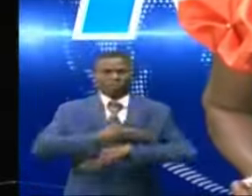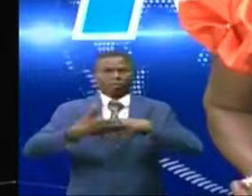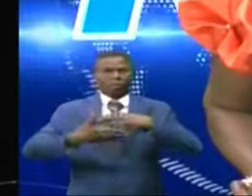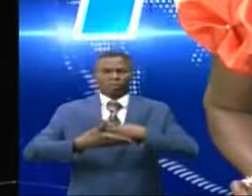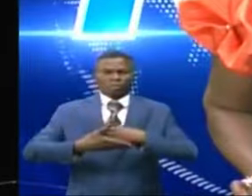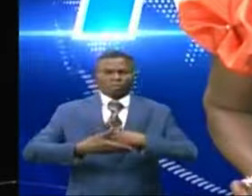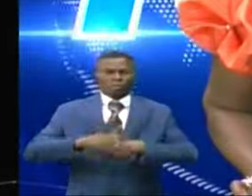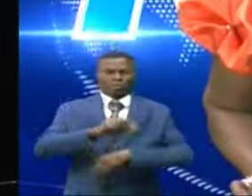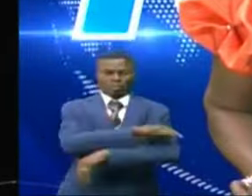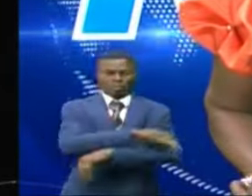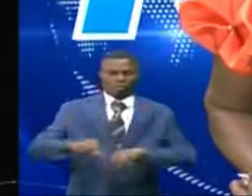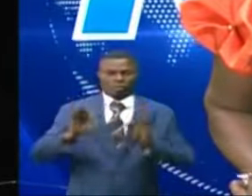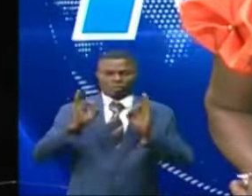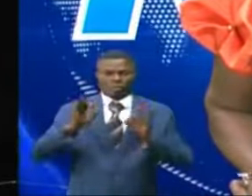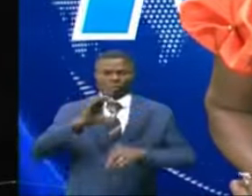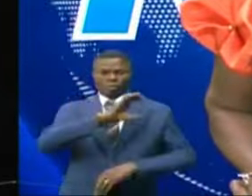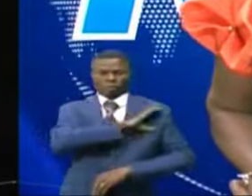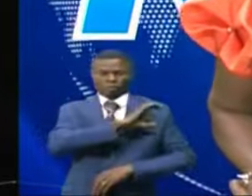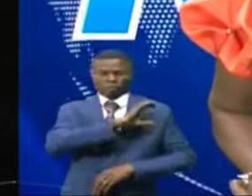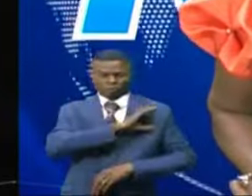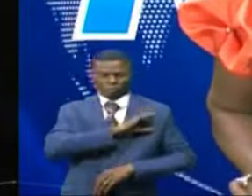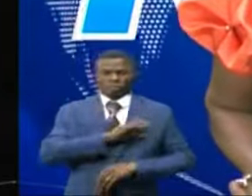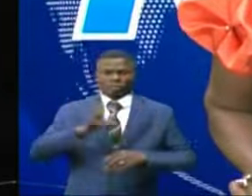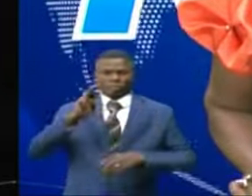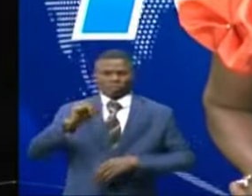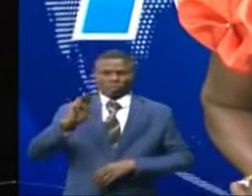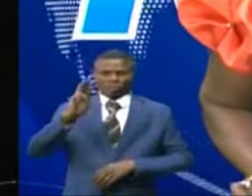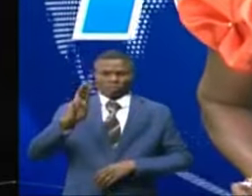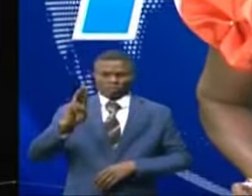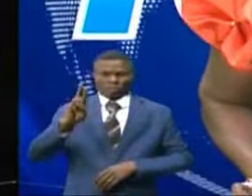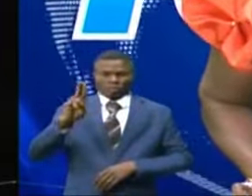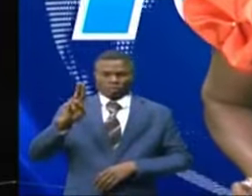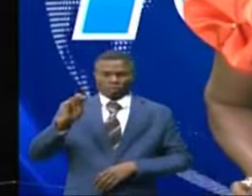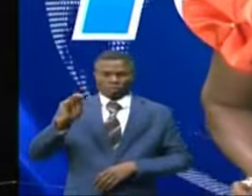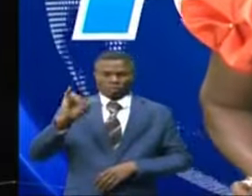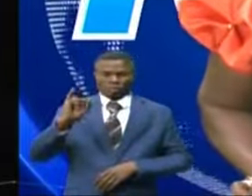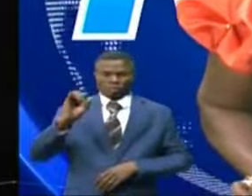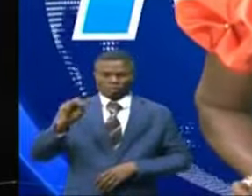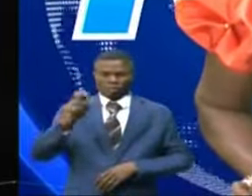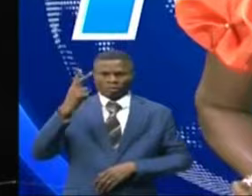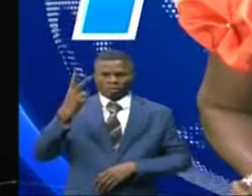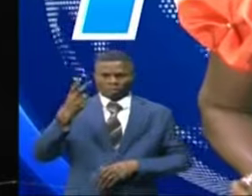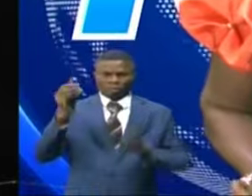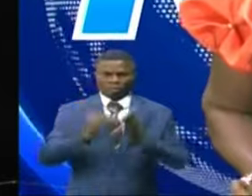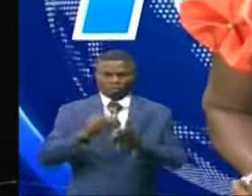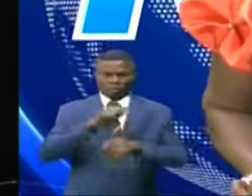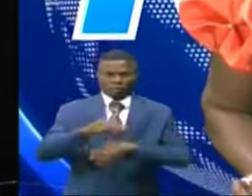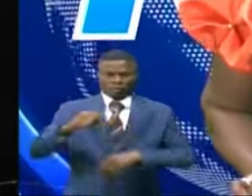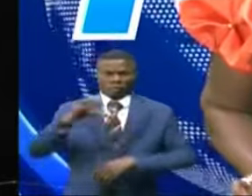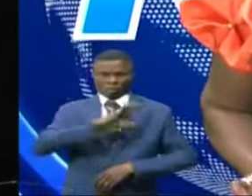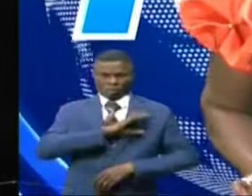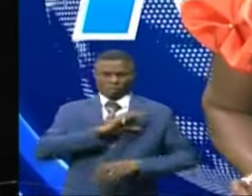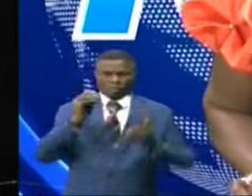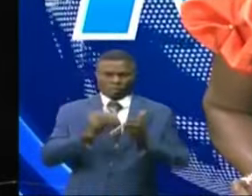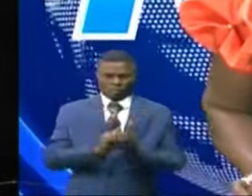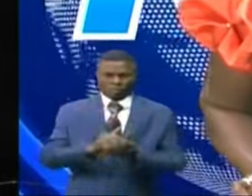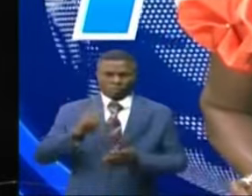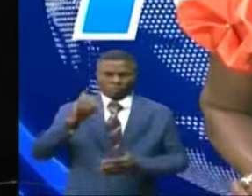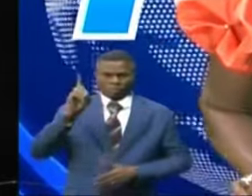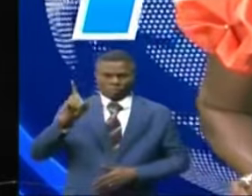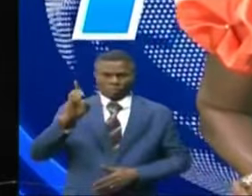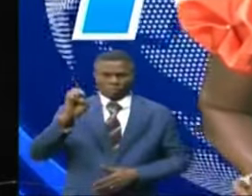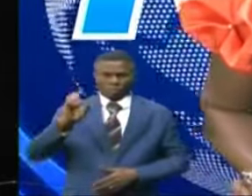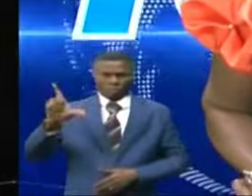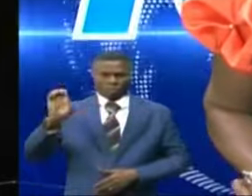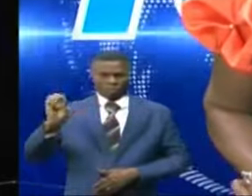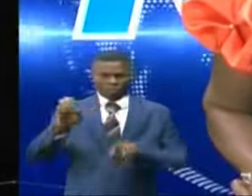du commissariat de la commune Mbunia et de deux sous-commissariats de Délé et de Hoho, un